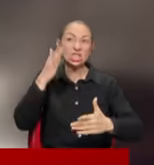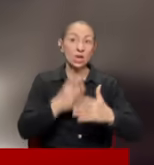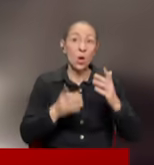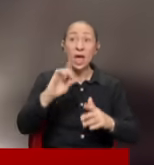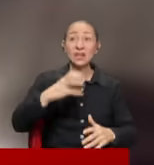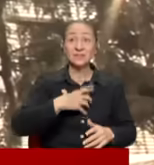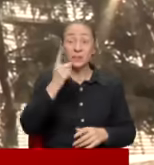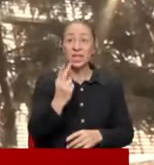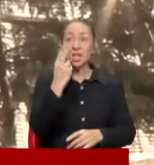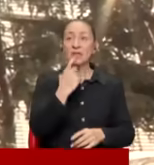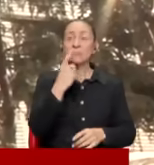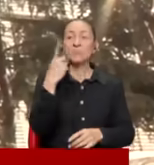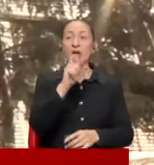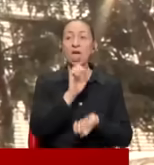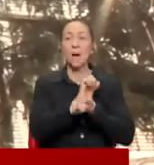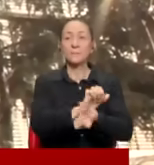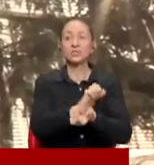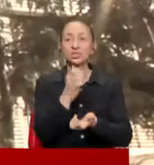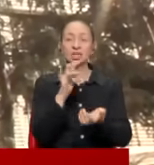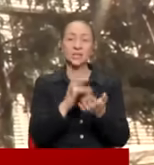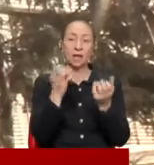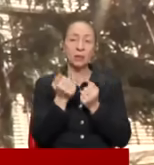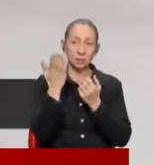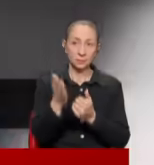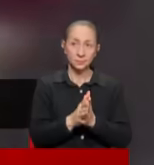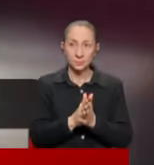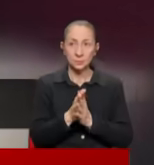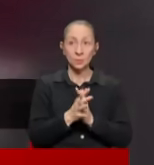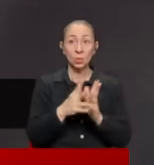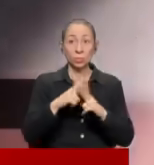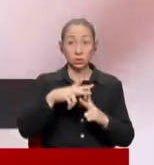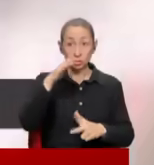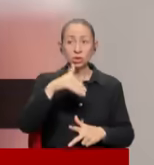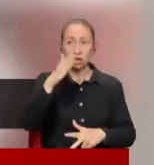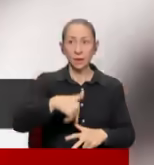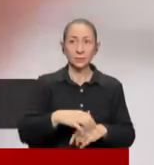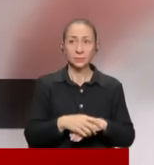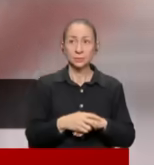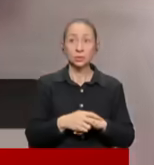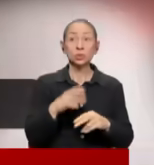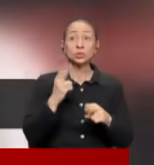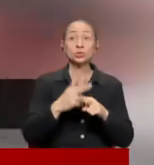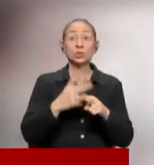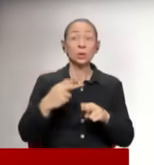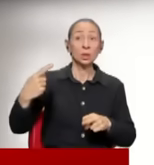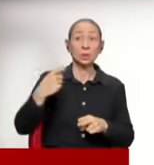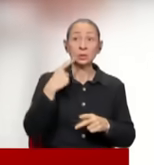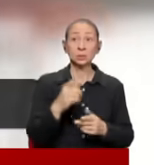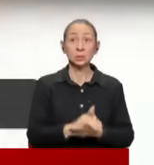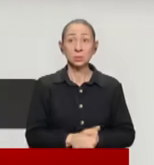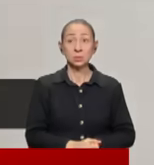O ev sahibi 7 yıl 1 ay hapis cezasına çarptırıldı. Polis çağırıyor musun? Çağır! Çabuk silahlı saldırı dedi.